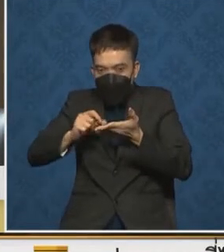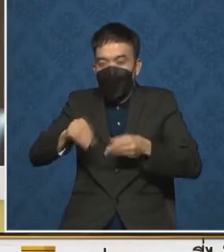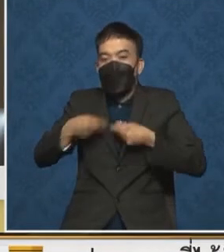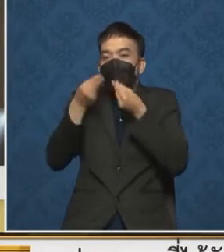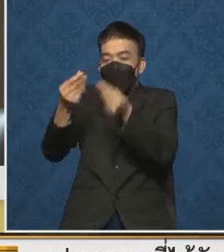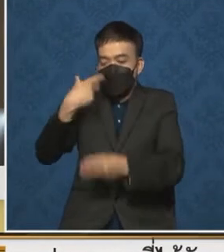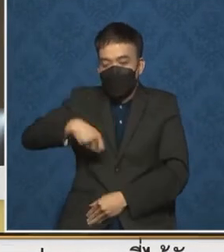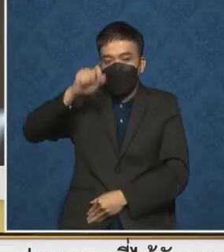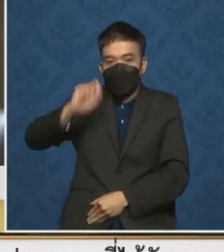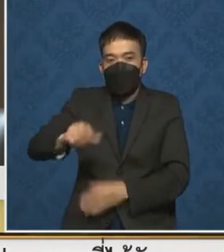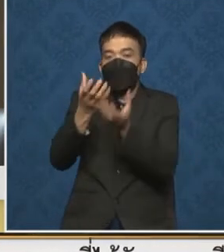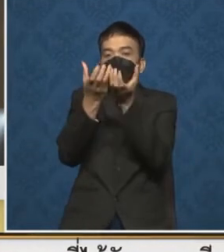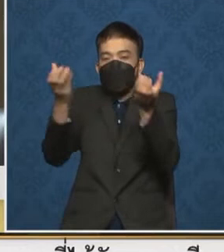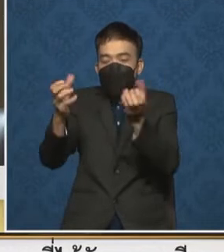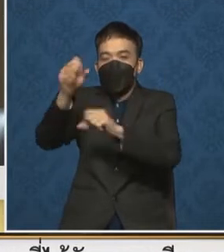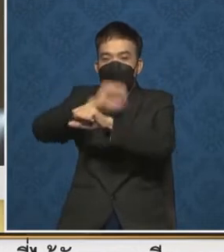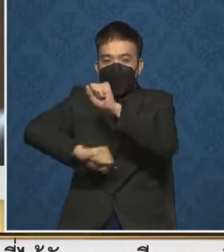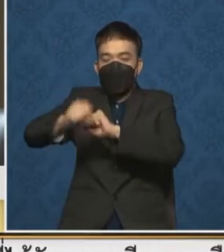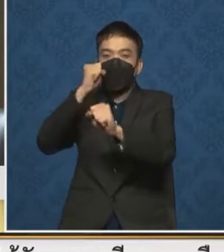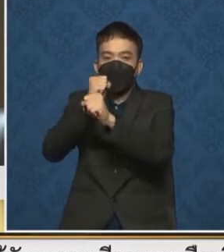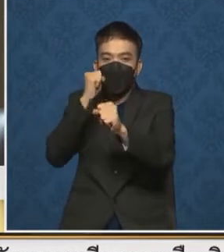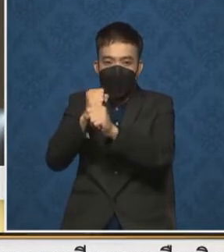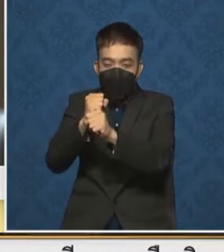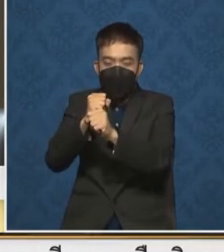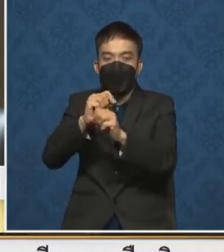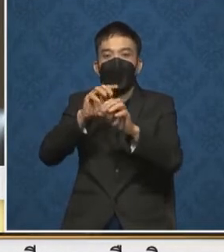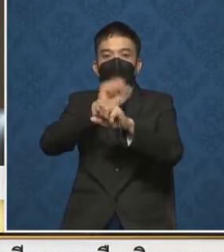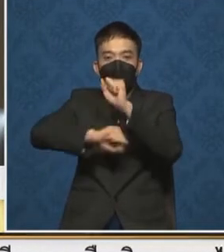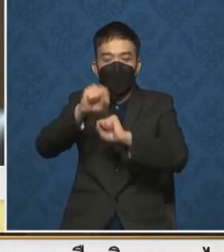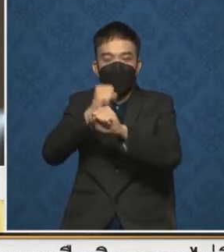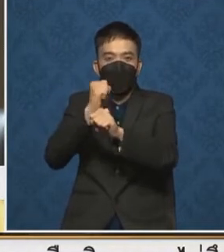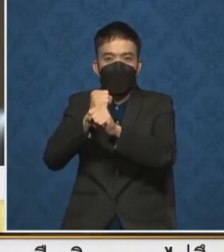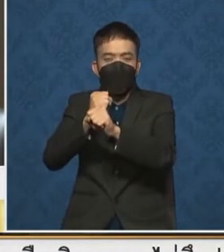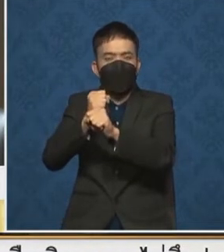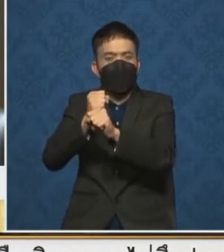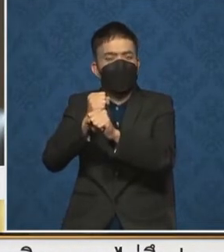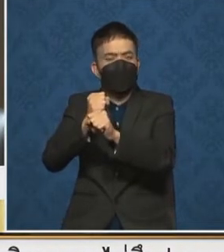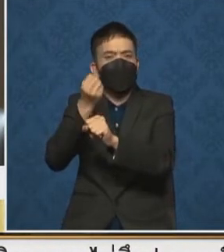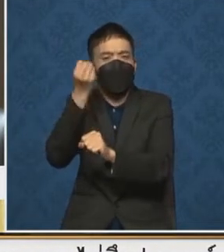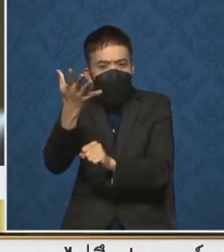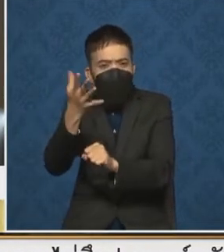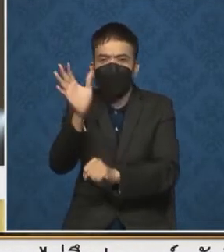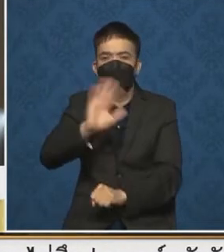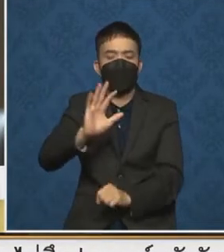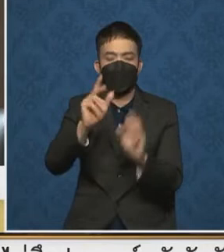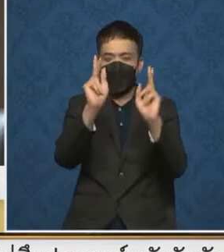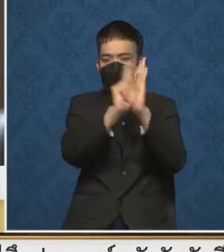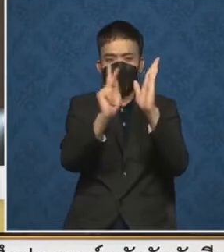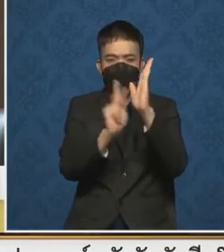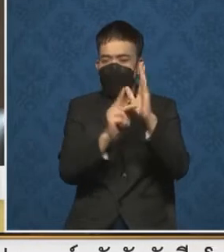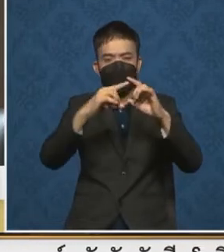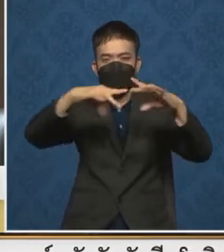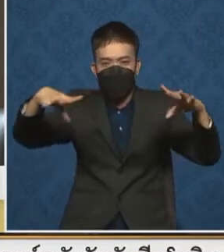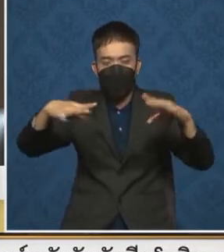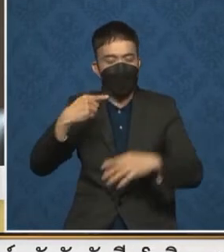นูน ไปปฏิบัติตามกฎหมายที่เลกฟารัธรรมนูนอันนี้เป็นเรื่องใหญ่นะครับผมคิดว่า เมื่อต